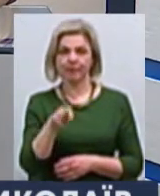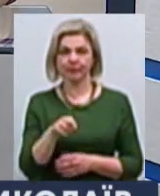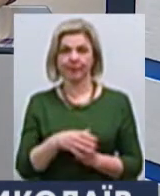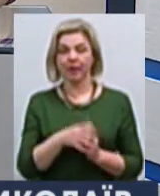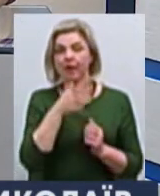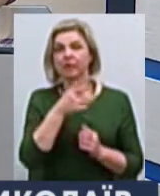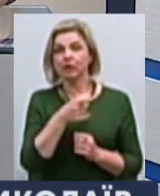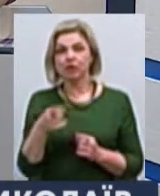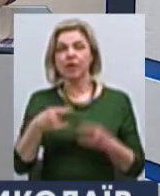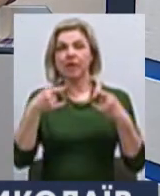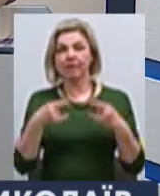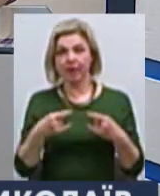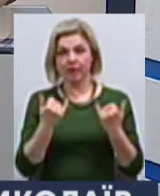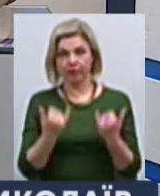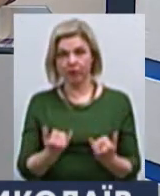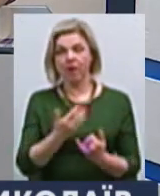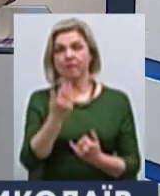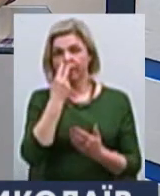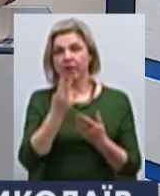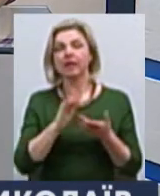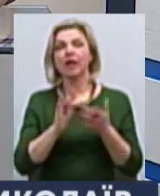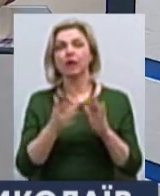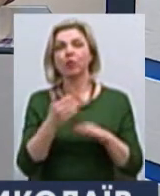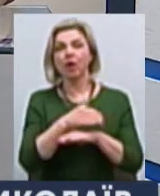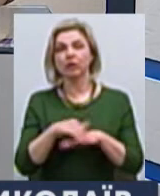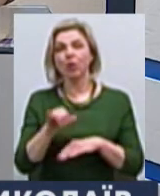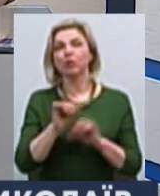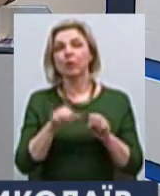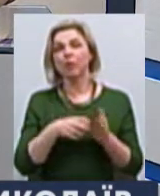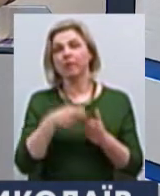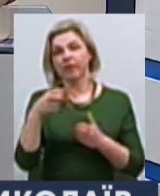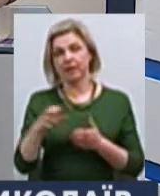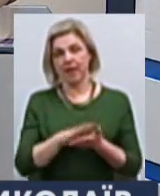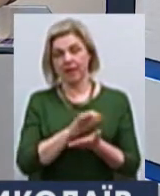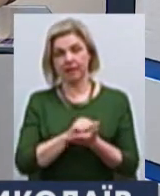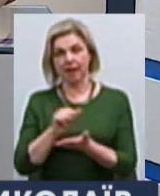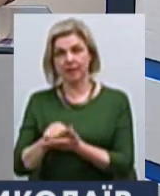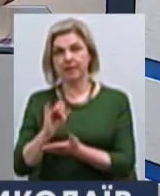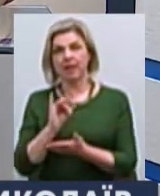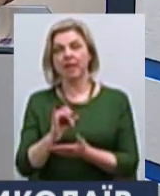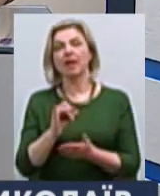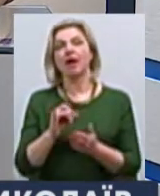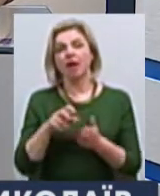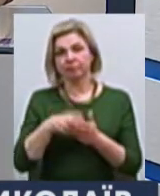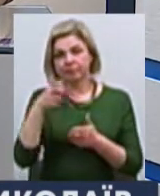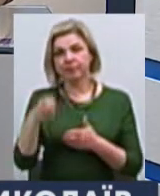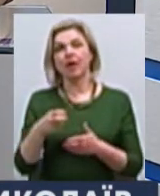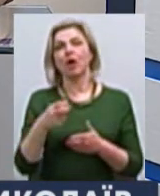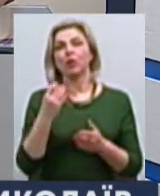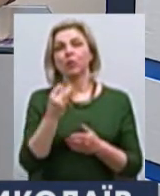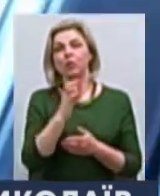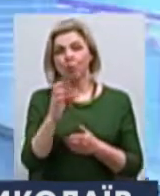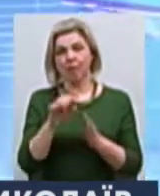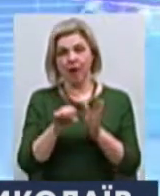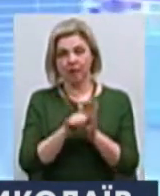Протягом прямого ефіру на екранах ви бачите нашу електронну адресу, за яку зможете звертатись до редакції, а також посилання на наш YouTube-канал та сторінку мережі